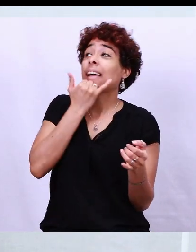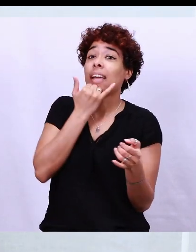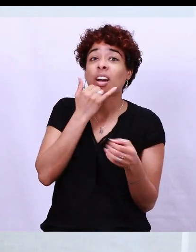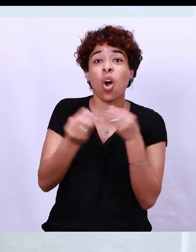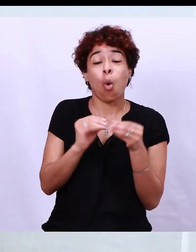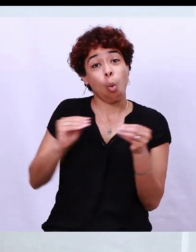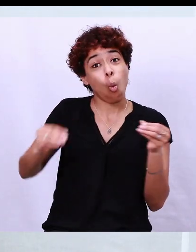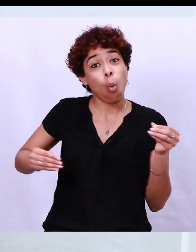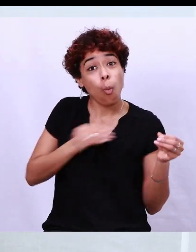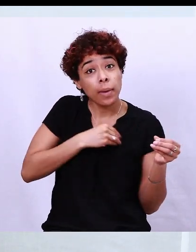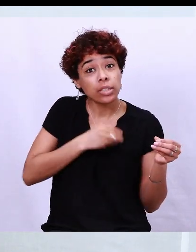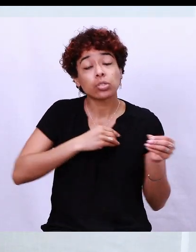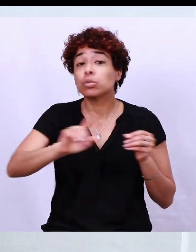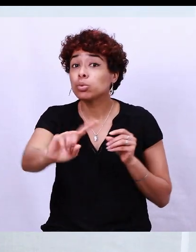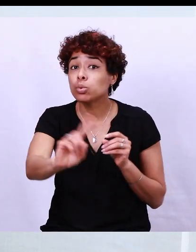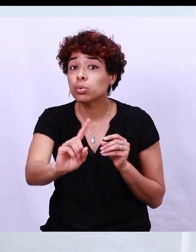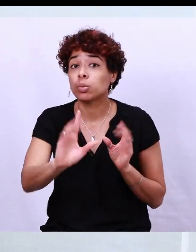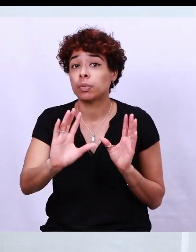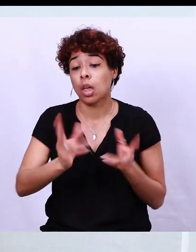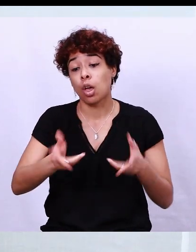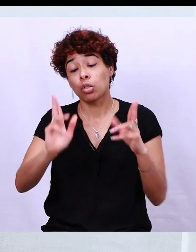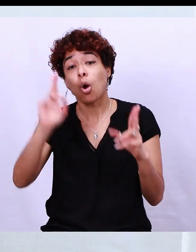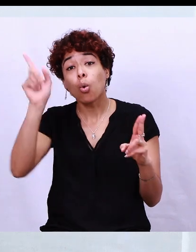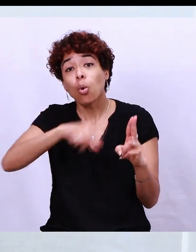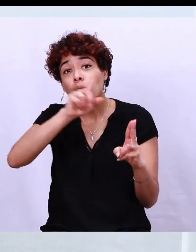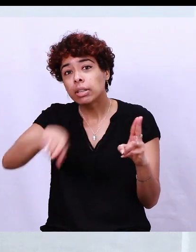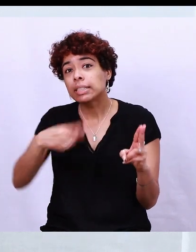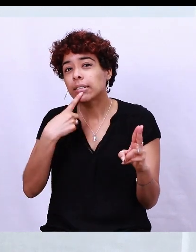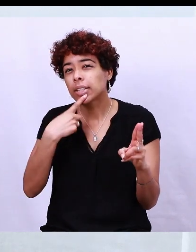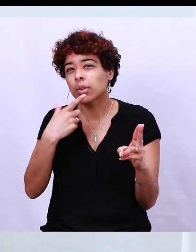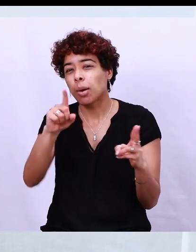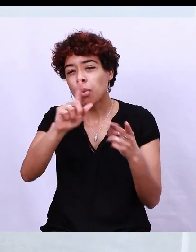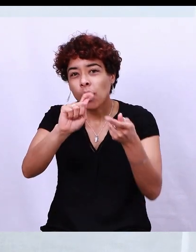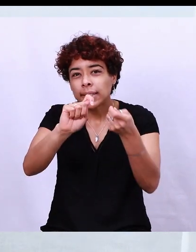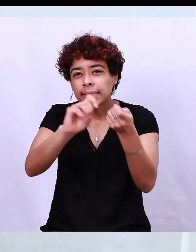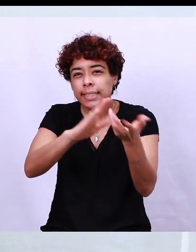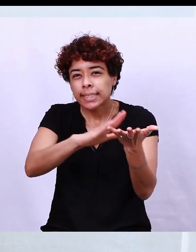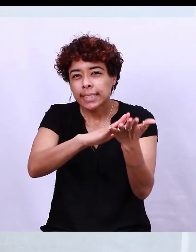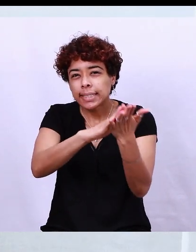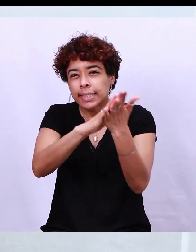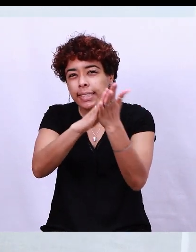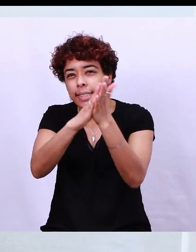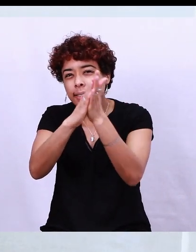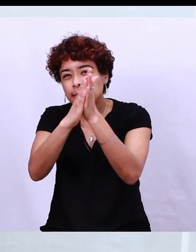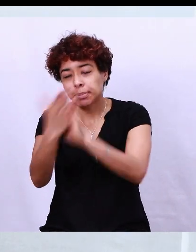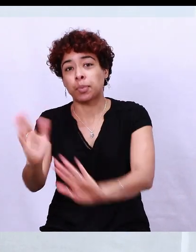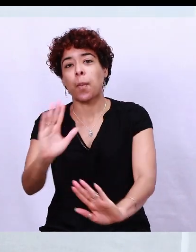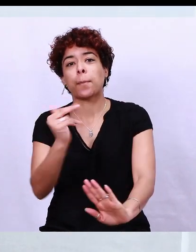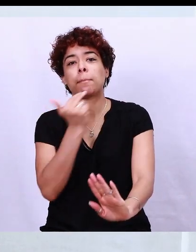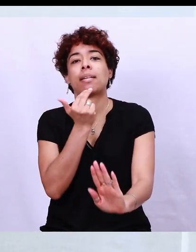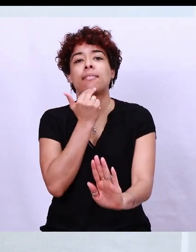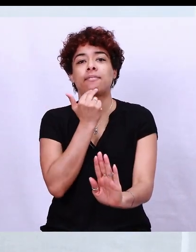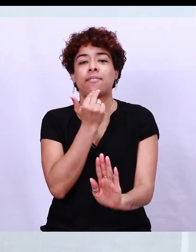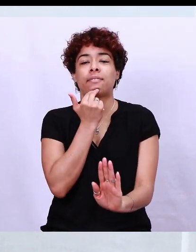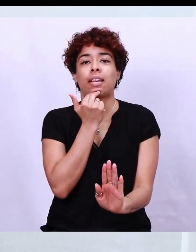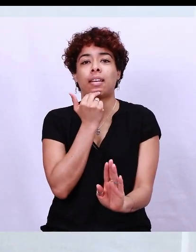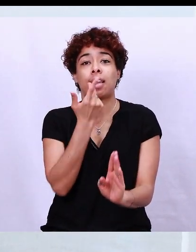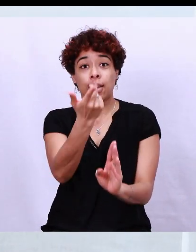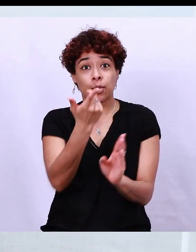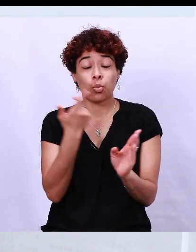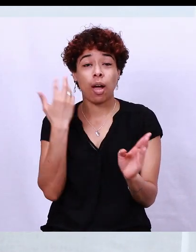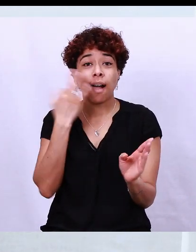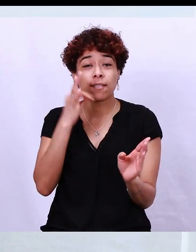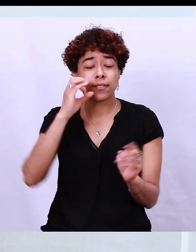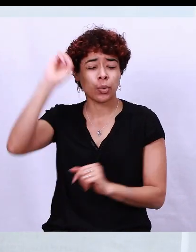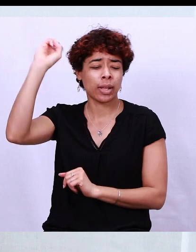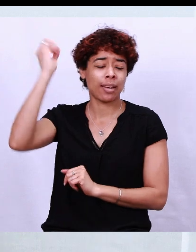ou que tu pêches, c'est pas ça. C'est que le temps de correction, c'est quand on amène la personne à la perfection, c'est-à-dire à développer le fruit